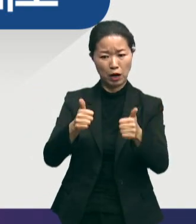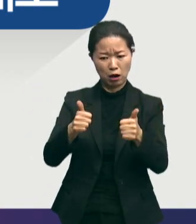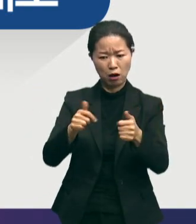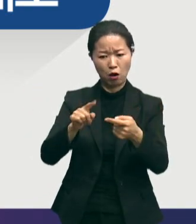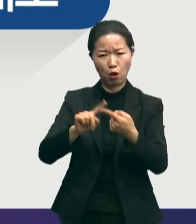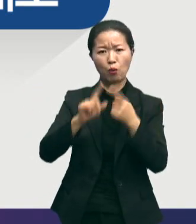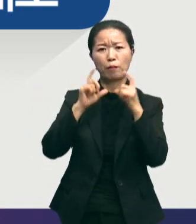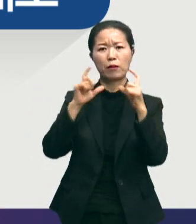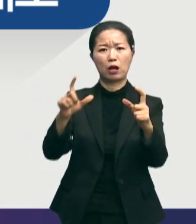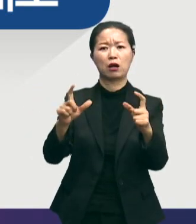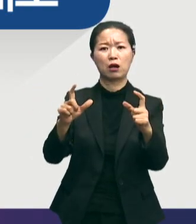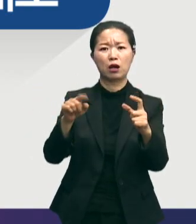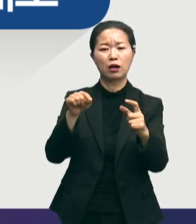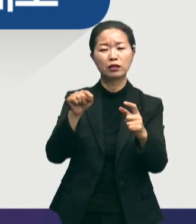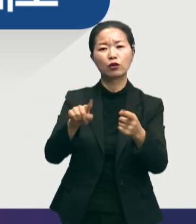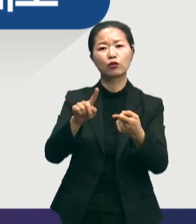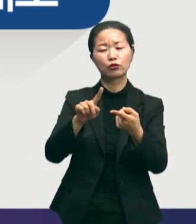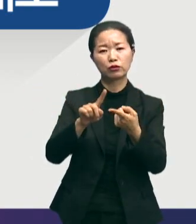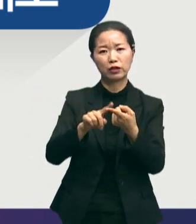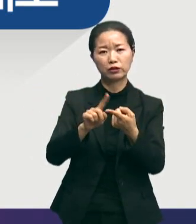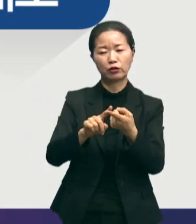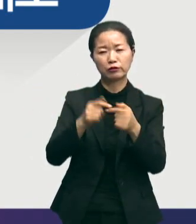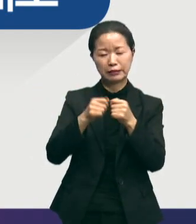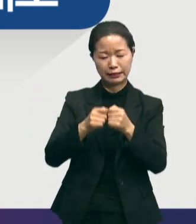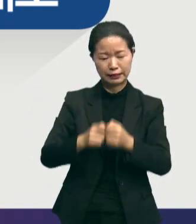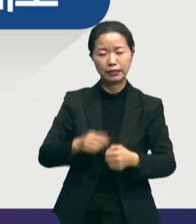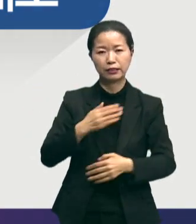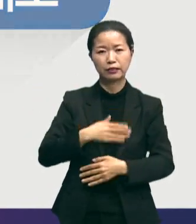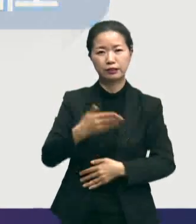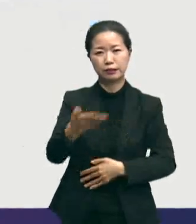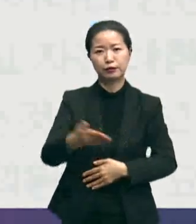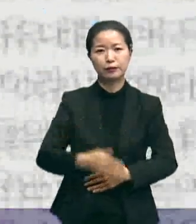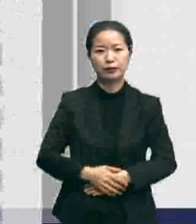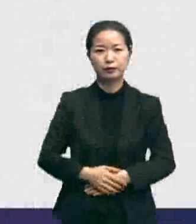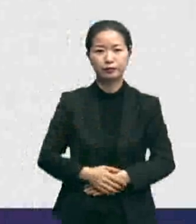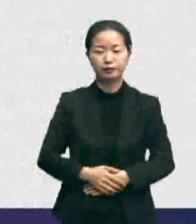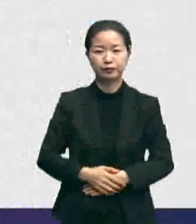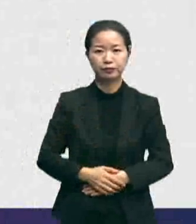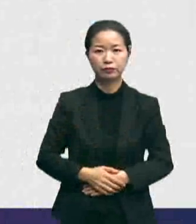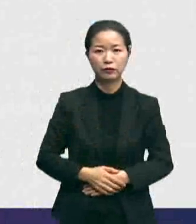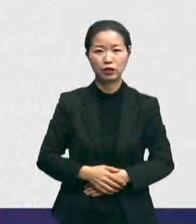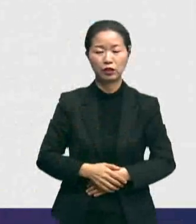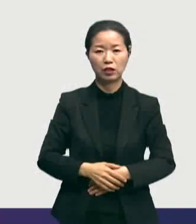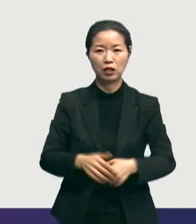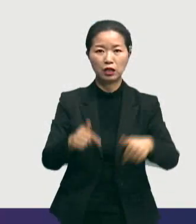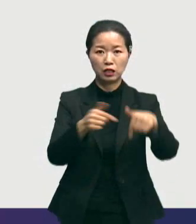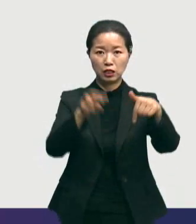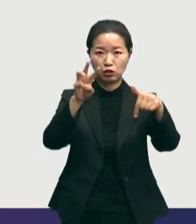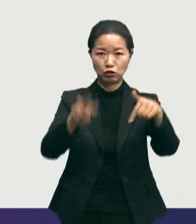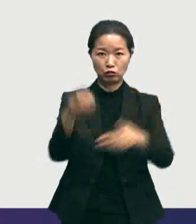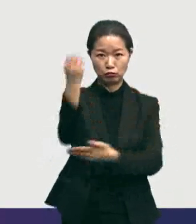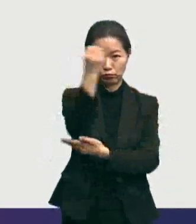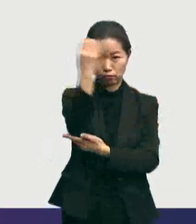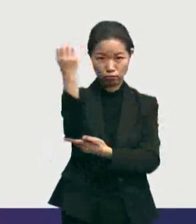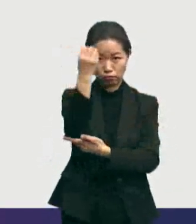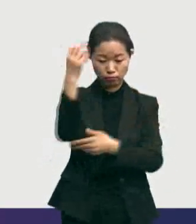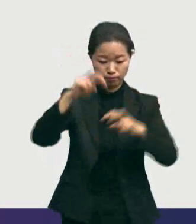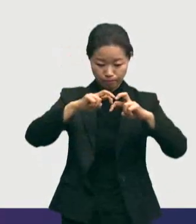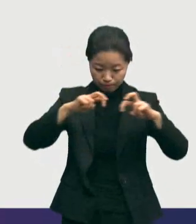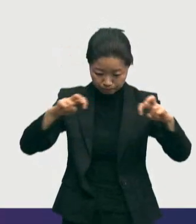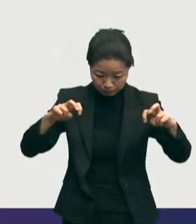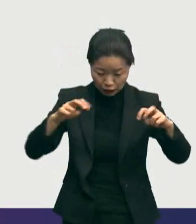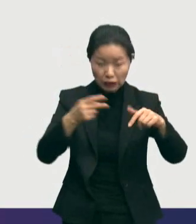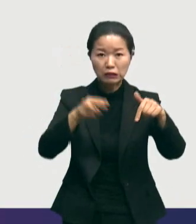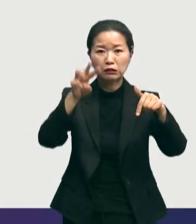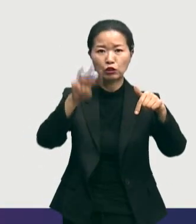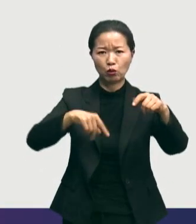보도했습니다. 이 소식도 잠시 후에 자세히 알아봅니다. 그럼 인천일보 기사 자세히 알아봅니다.